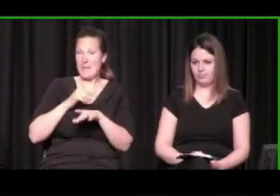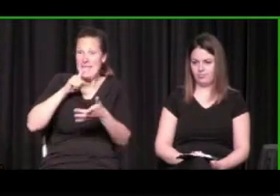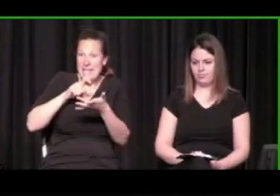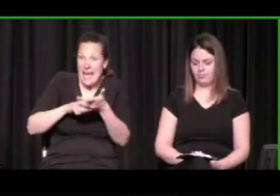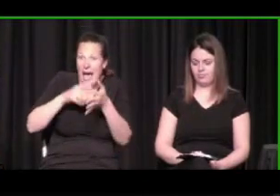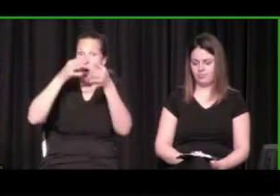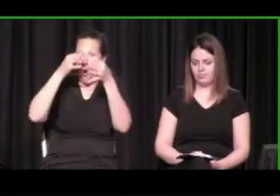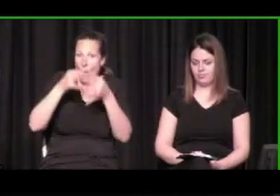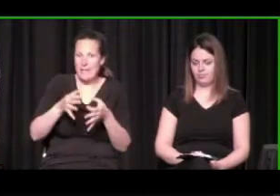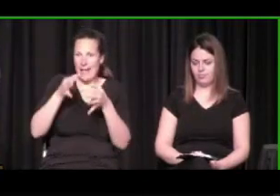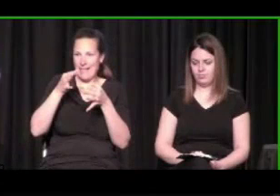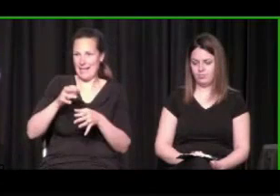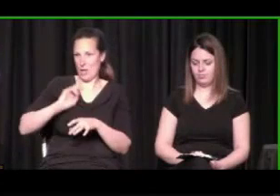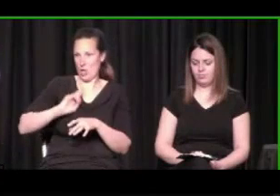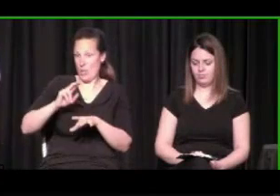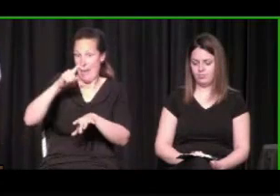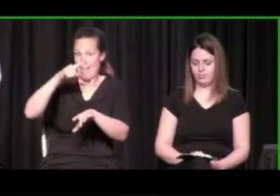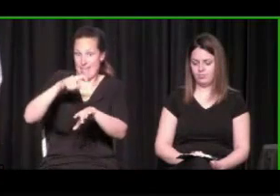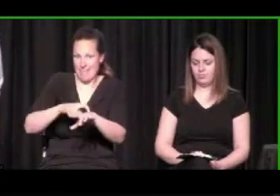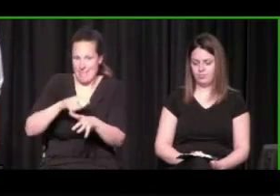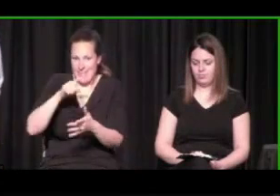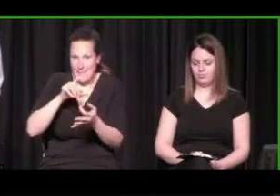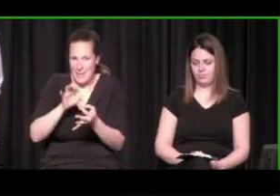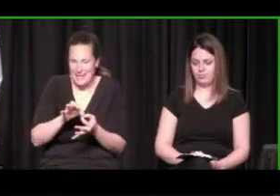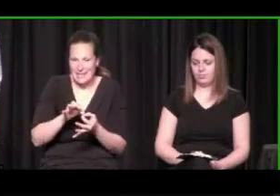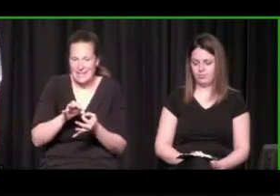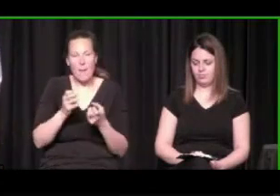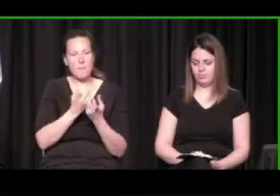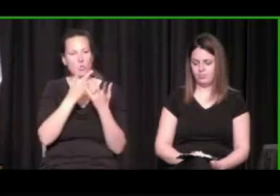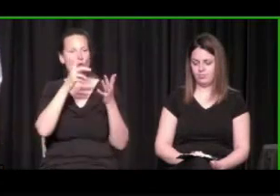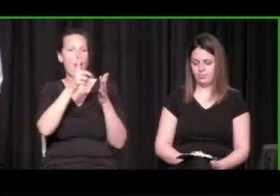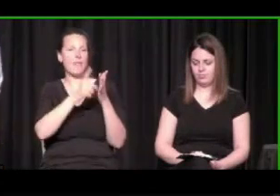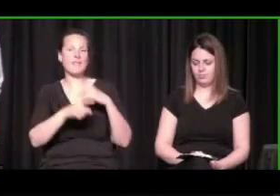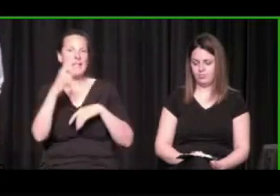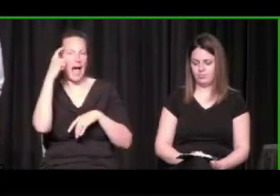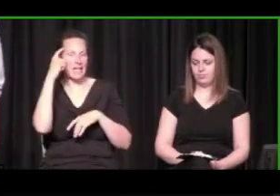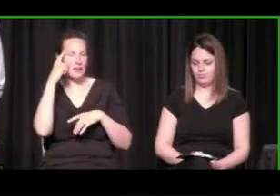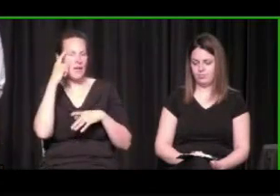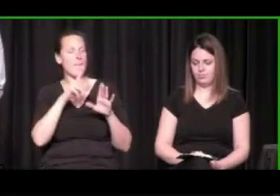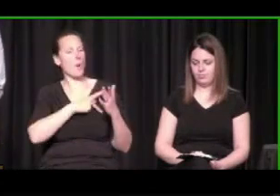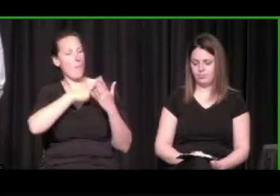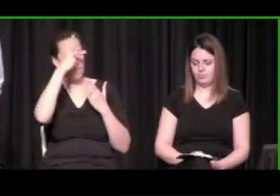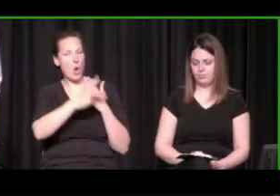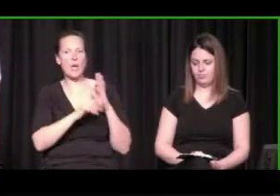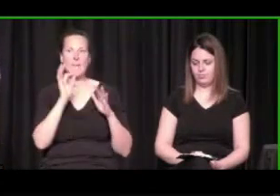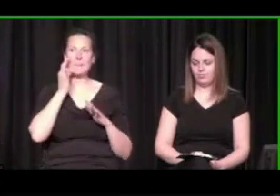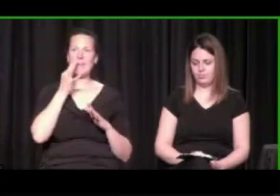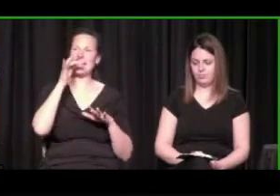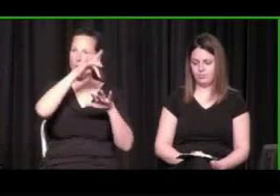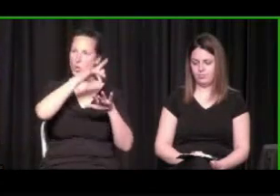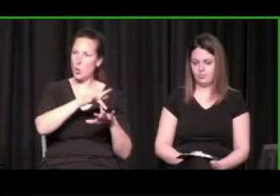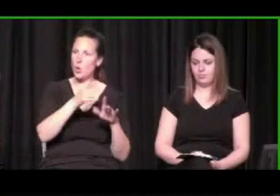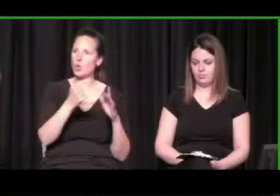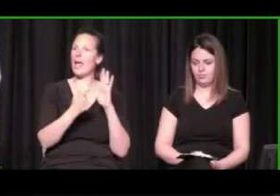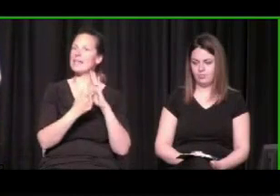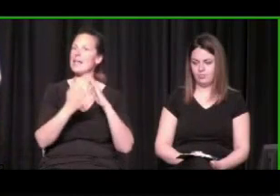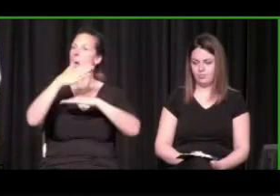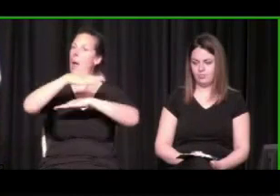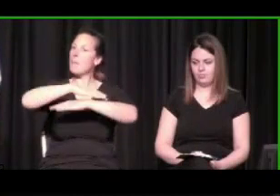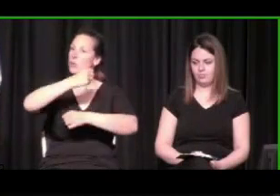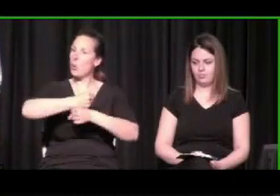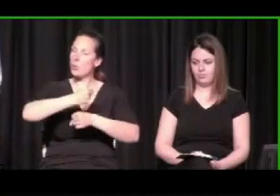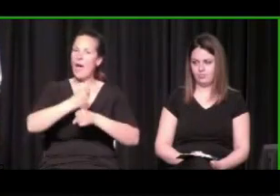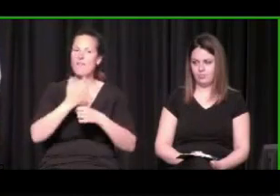du moment de la retraite. C'est-à-dire que bon nombre de personnes vont se retrouver dans des programmes particuliers, sur des plateaux de